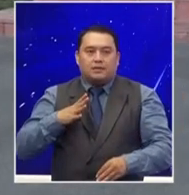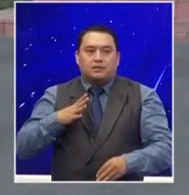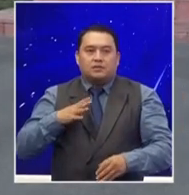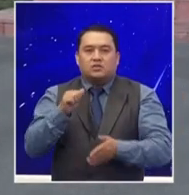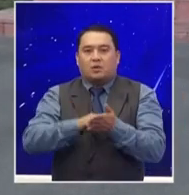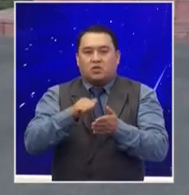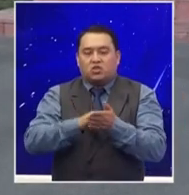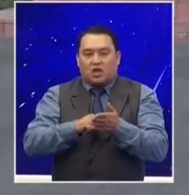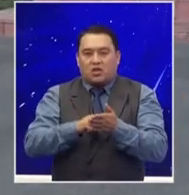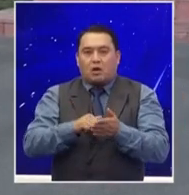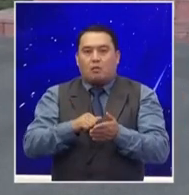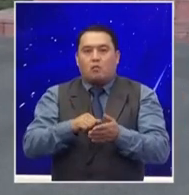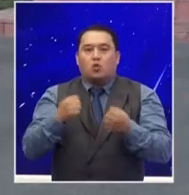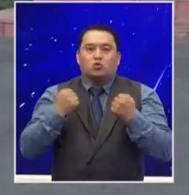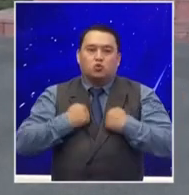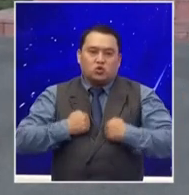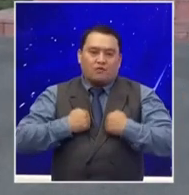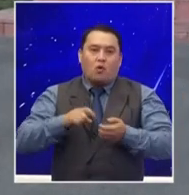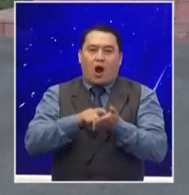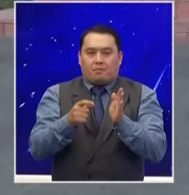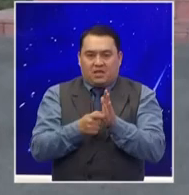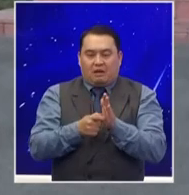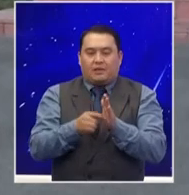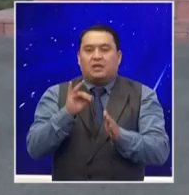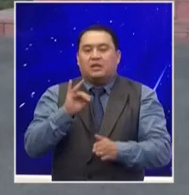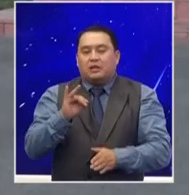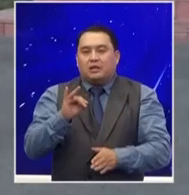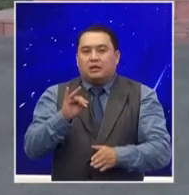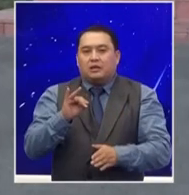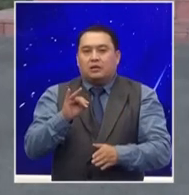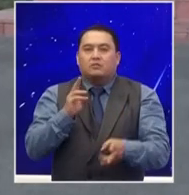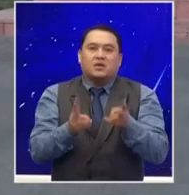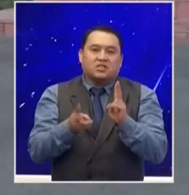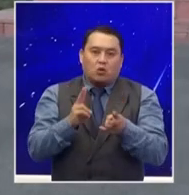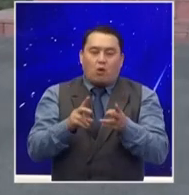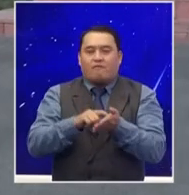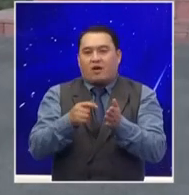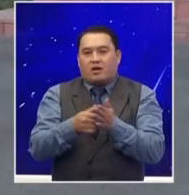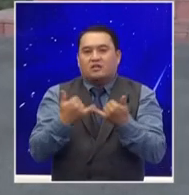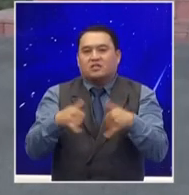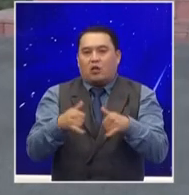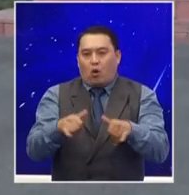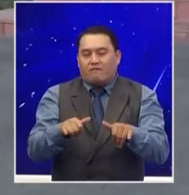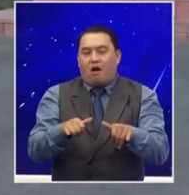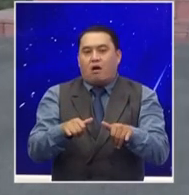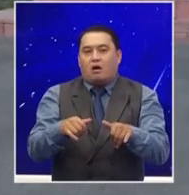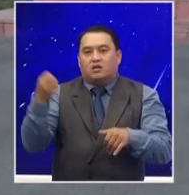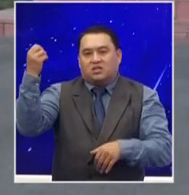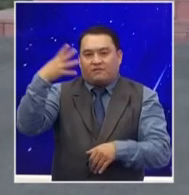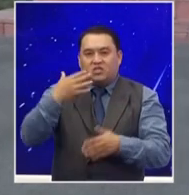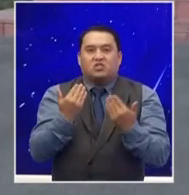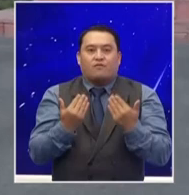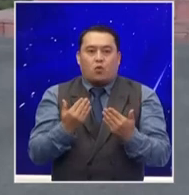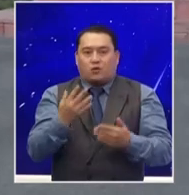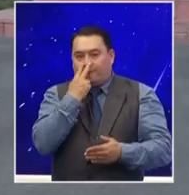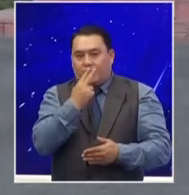сделаны замечания по душевым кабинам, по столовой, а также по освещению. Но сегодня,